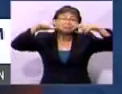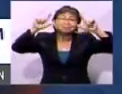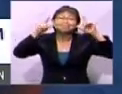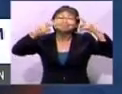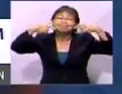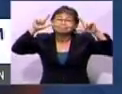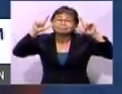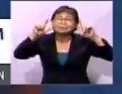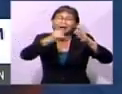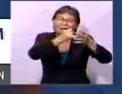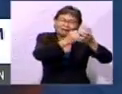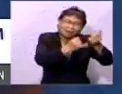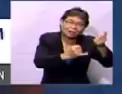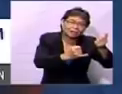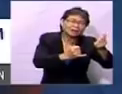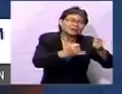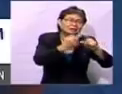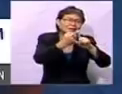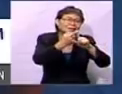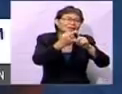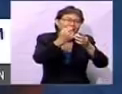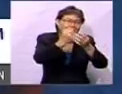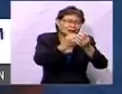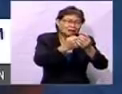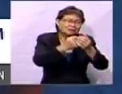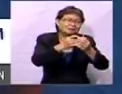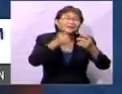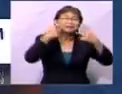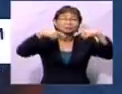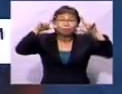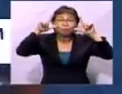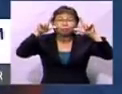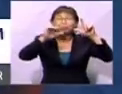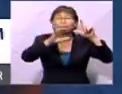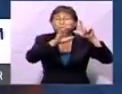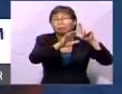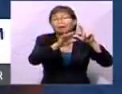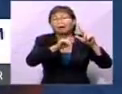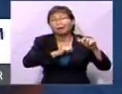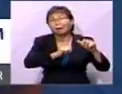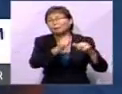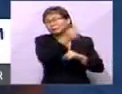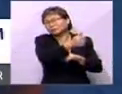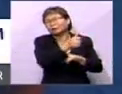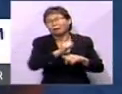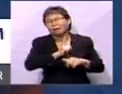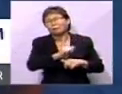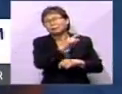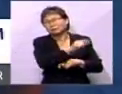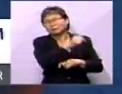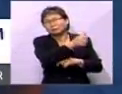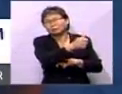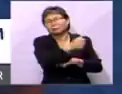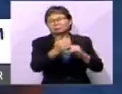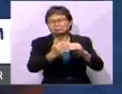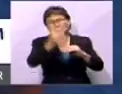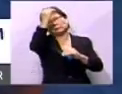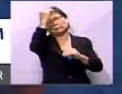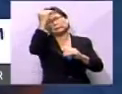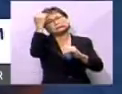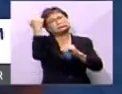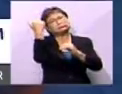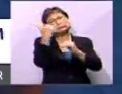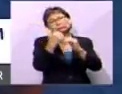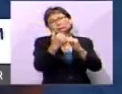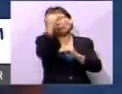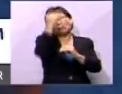yang lahir daripada program-program agama sendiri pun hari ini kadang-kadang melangkaui batas